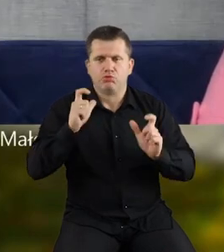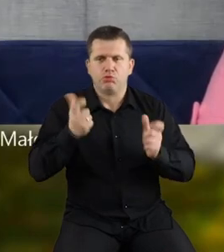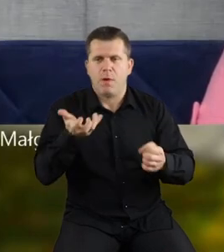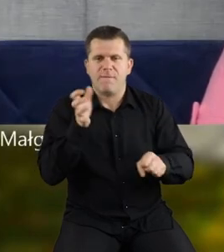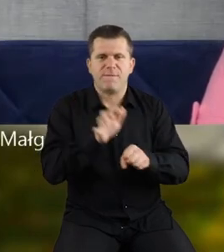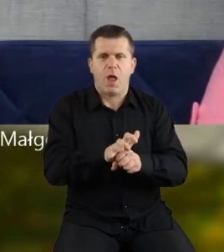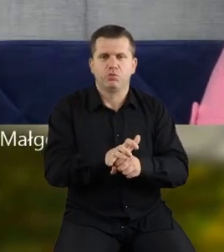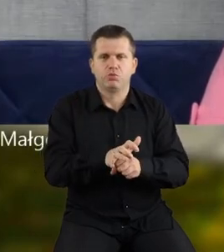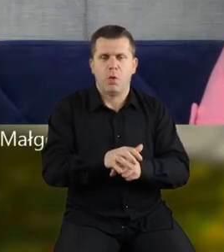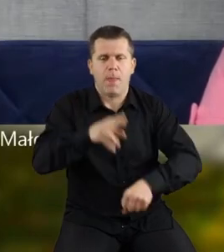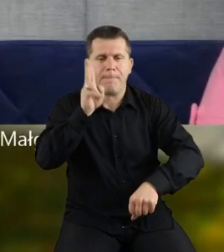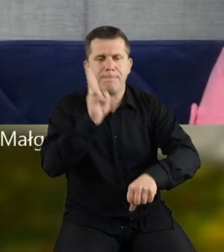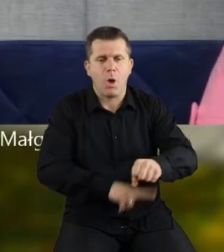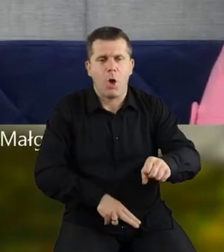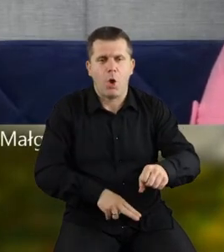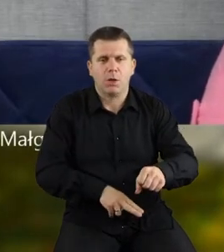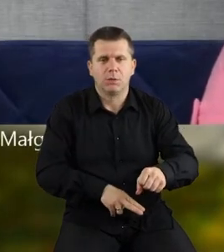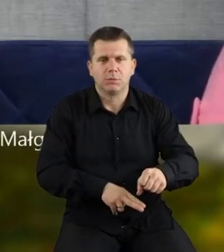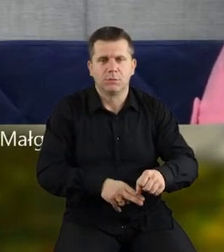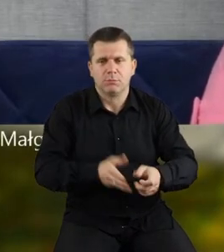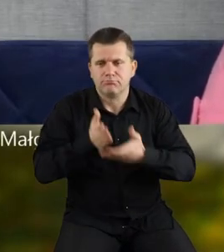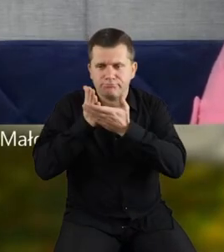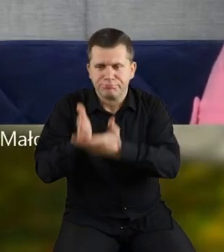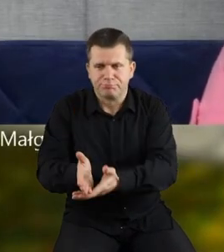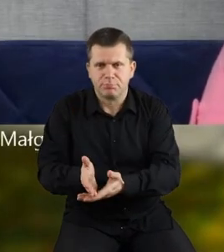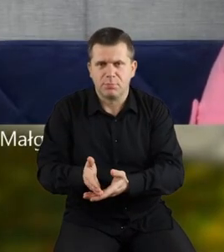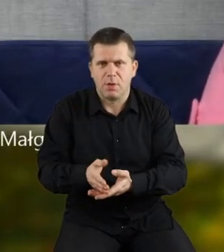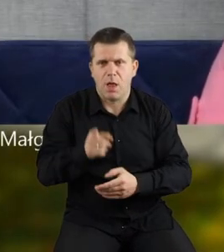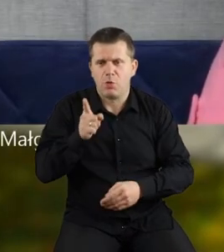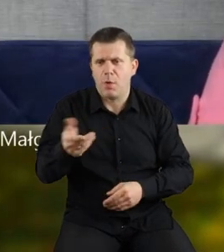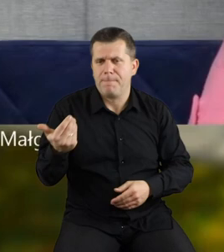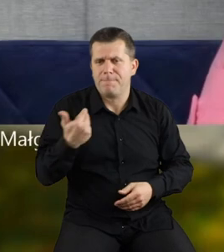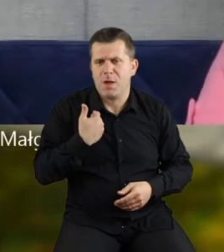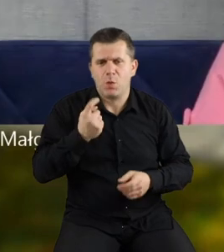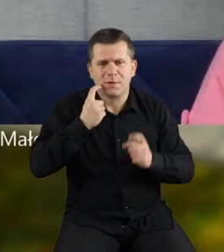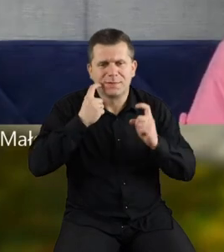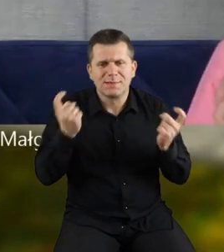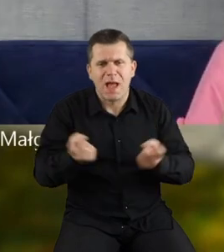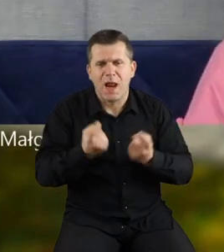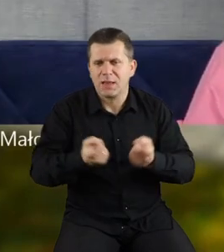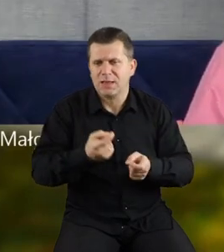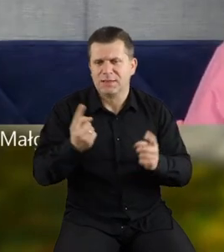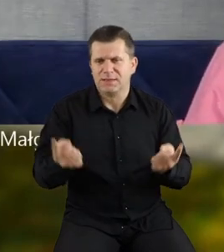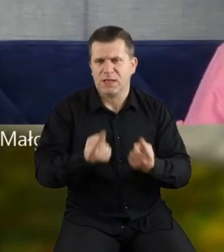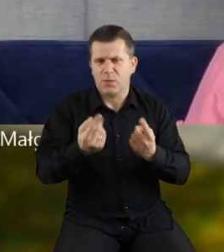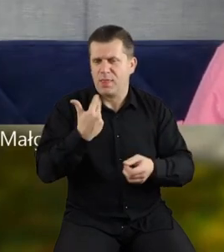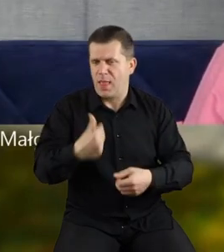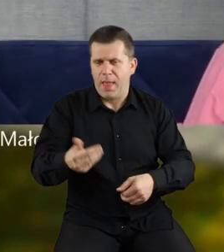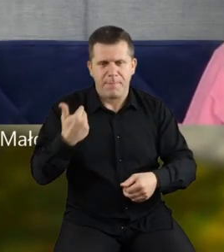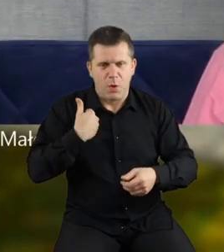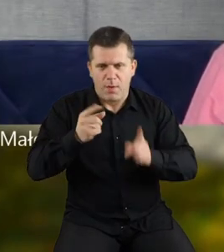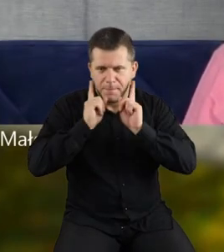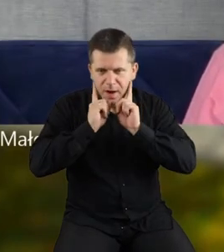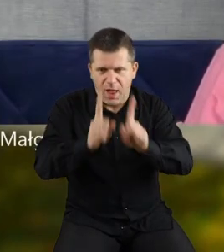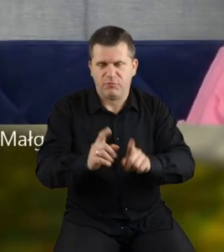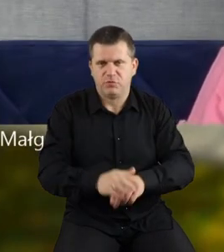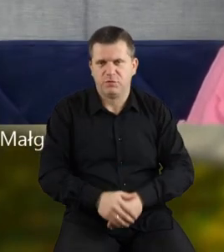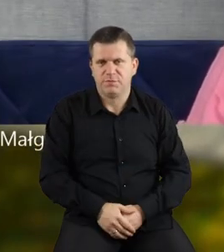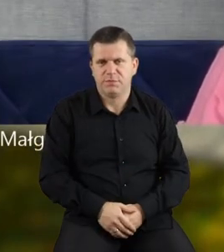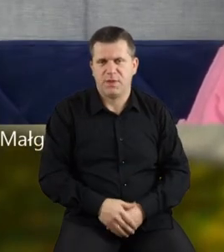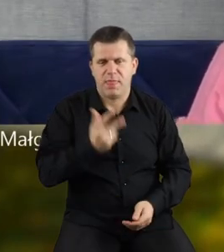co zgwałcona i policjanci ruszają jej z pomocą, a to była żartobliwa sytuacja, to nie była